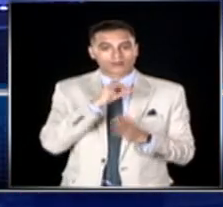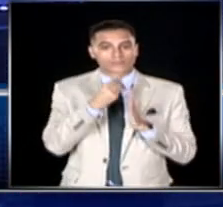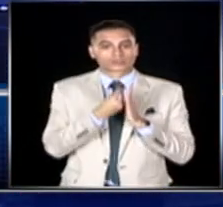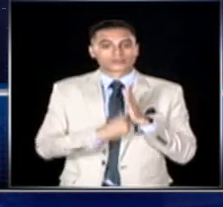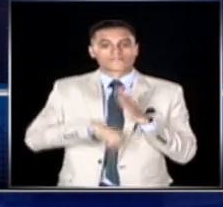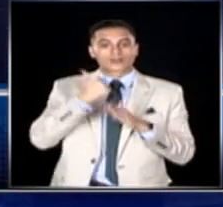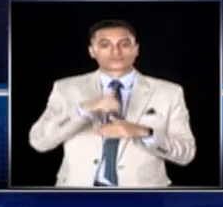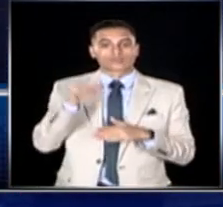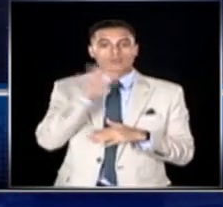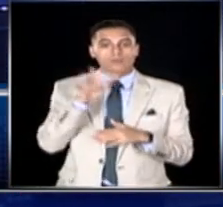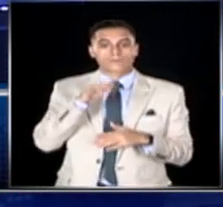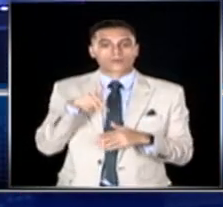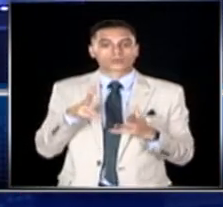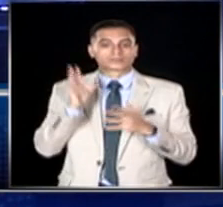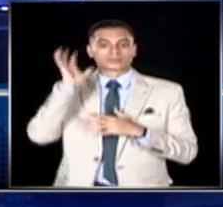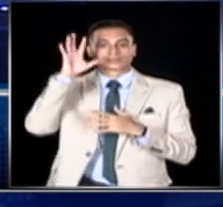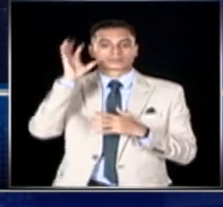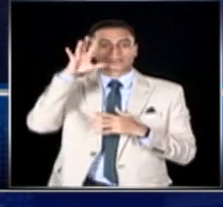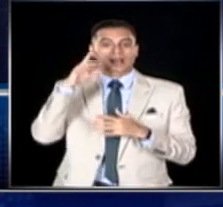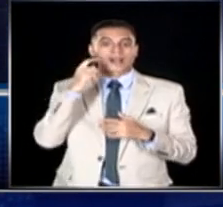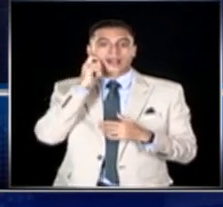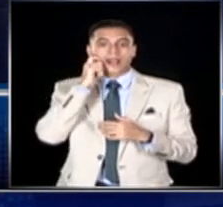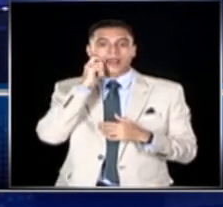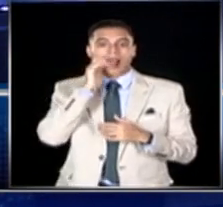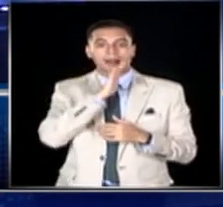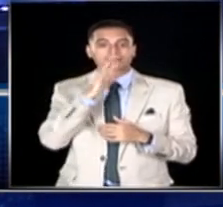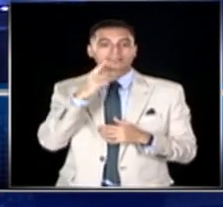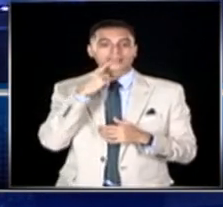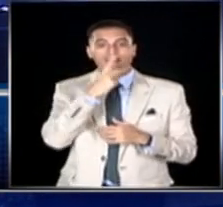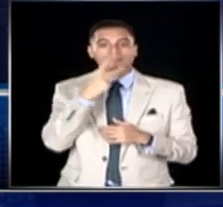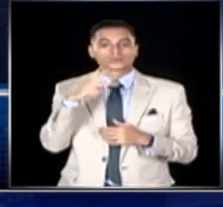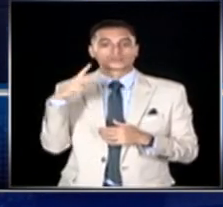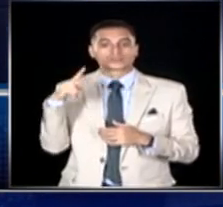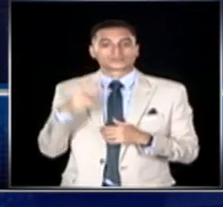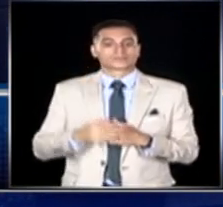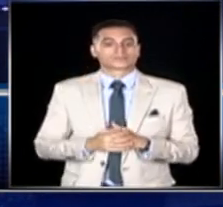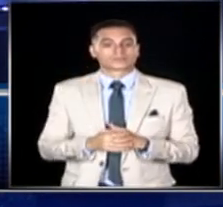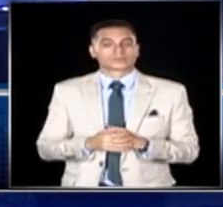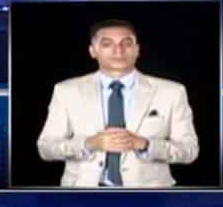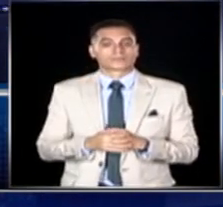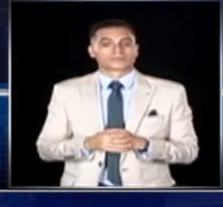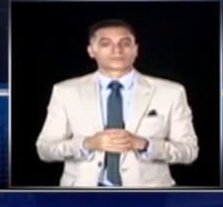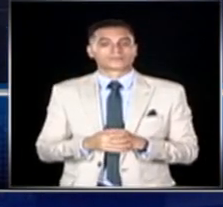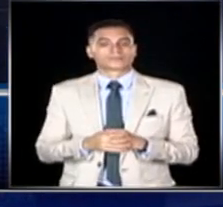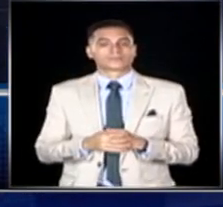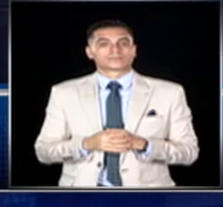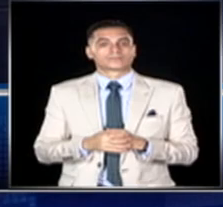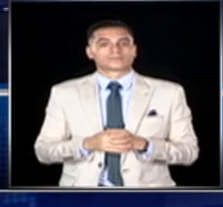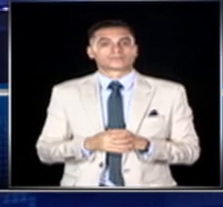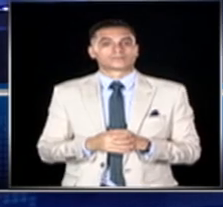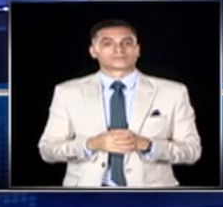هو المنتخب الفائز ببطولة أمم أوروبا لكرة السلة رجال عام